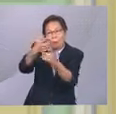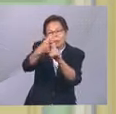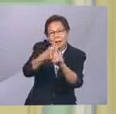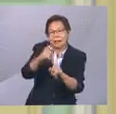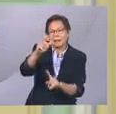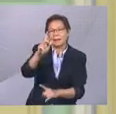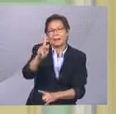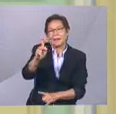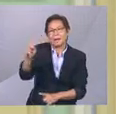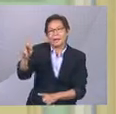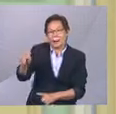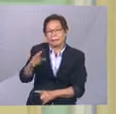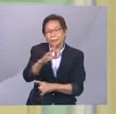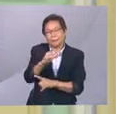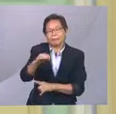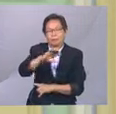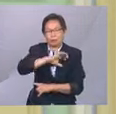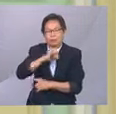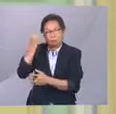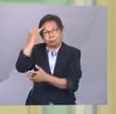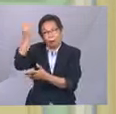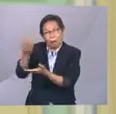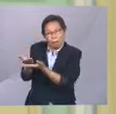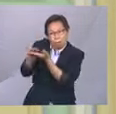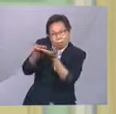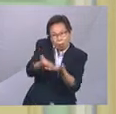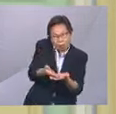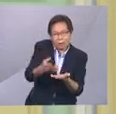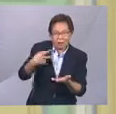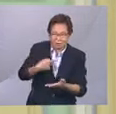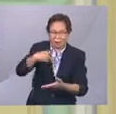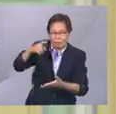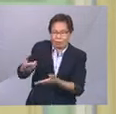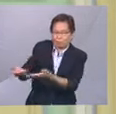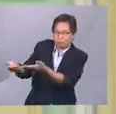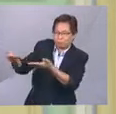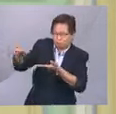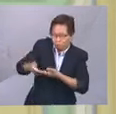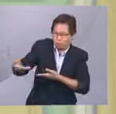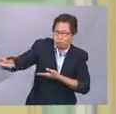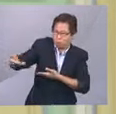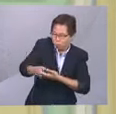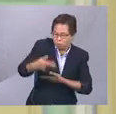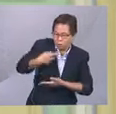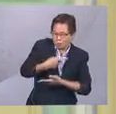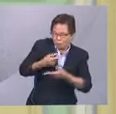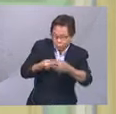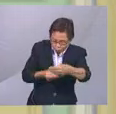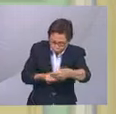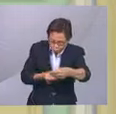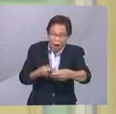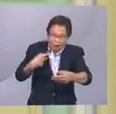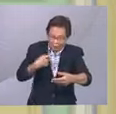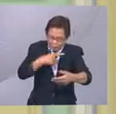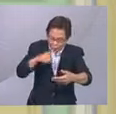dan pandangan DPD pihak polis juga kita perlukan dan penambahan